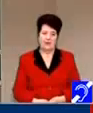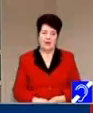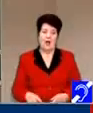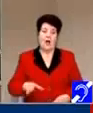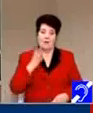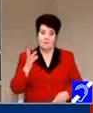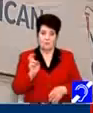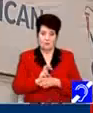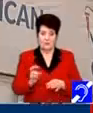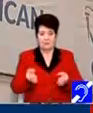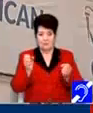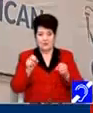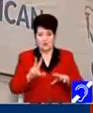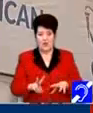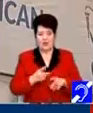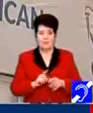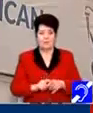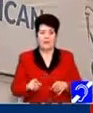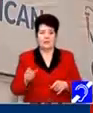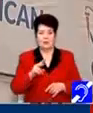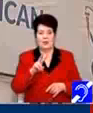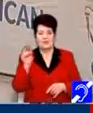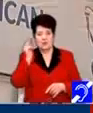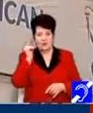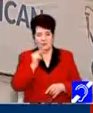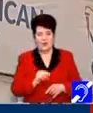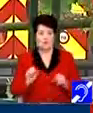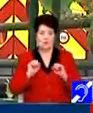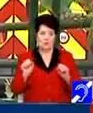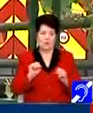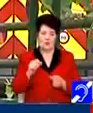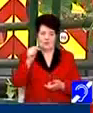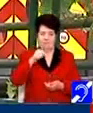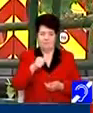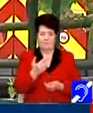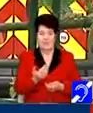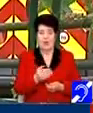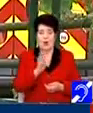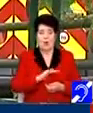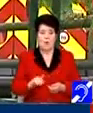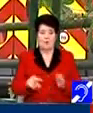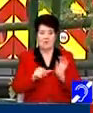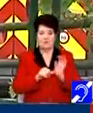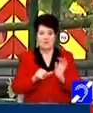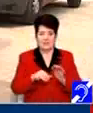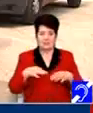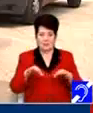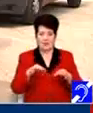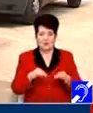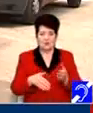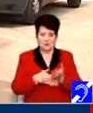A fost o zi specială pentru elevii de la Liceul Republican cu profil sportiv din Chișinău. Copiii au primit 6 mașini cu